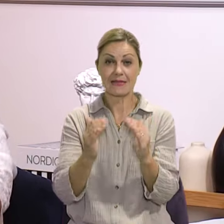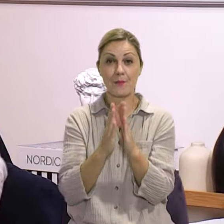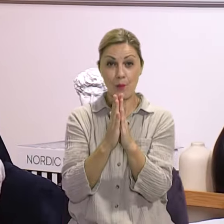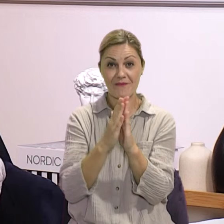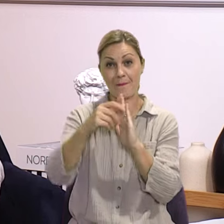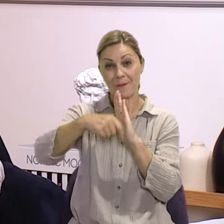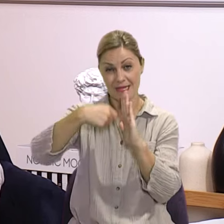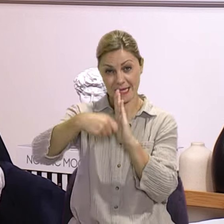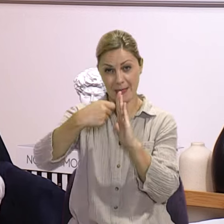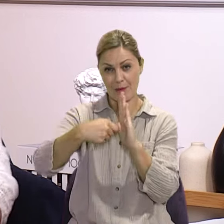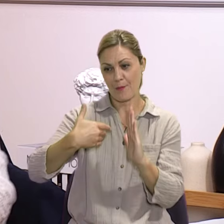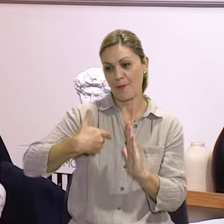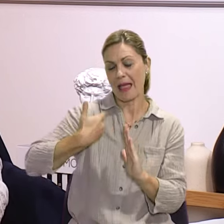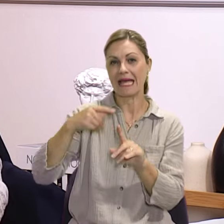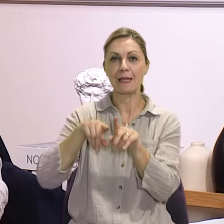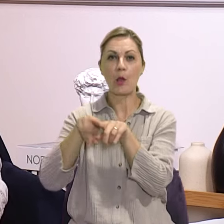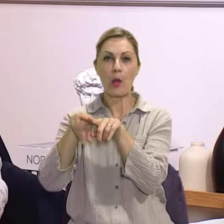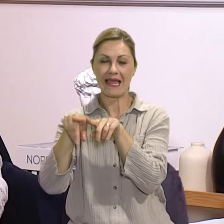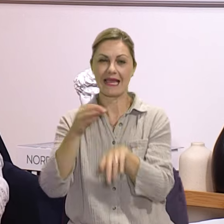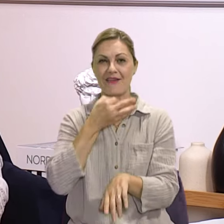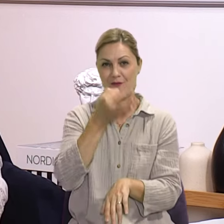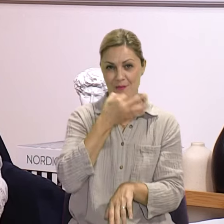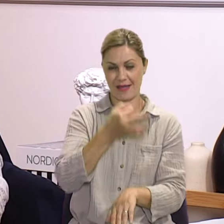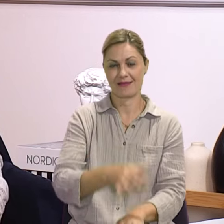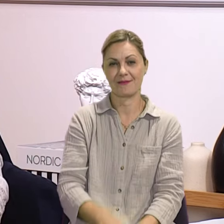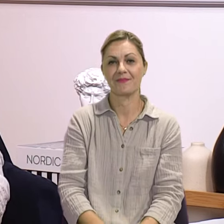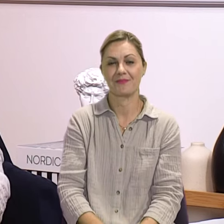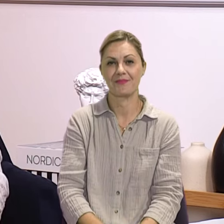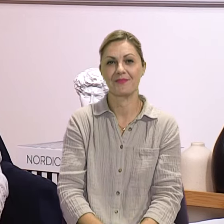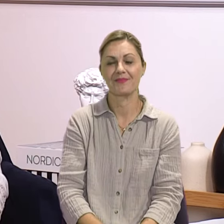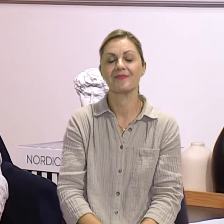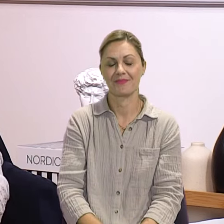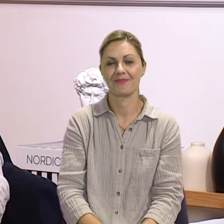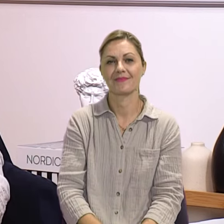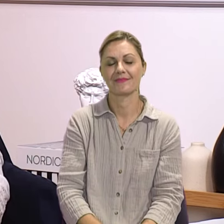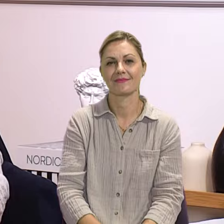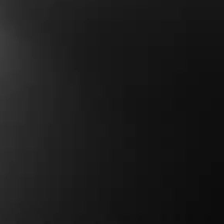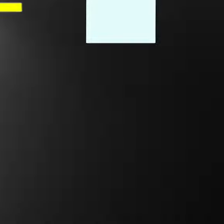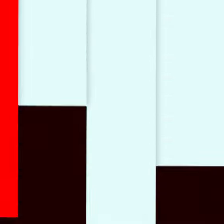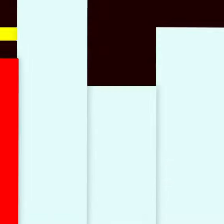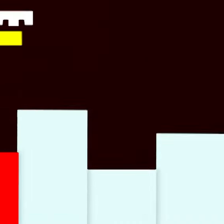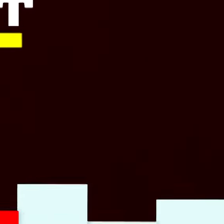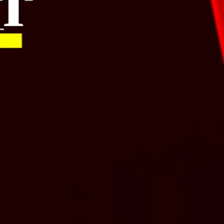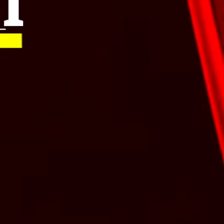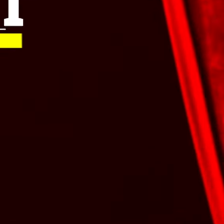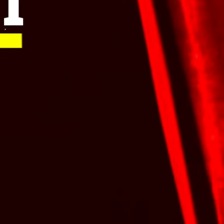sada prilog mojih mladih kolega iz informativne redakcije o kulturi u Splitu.